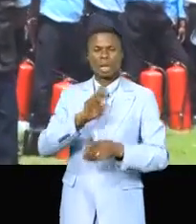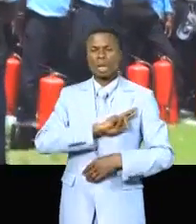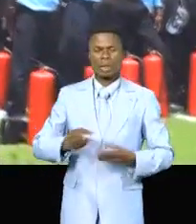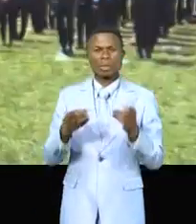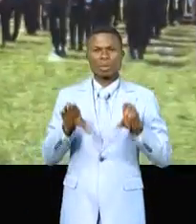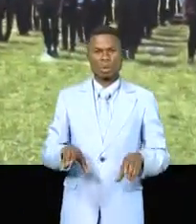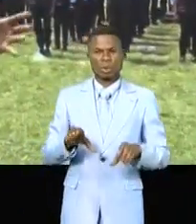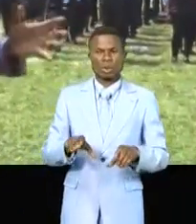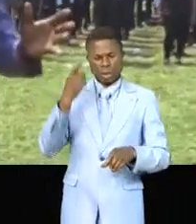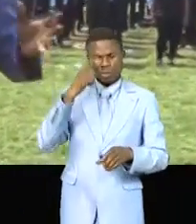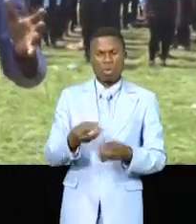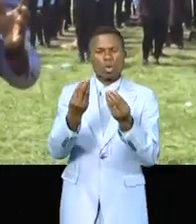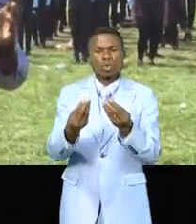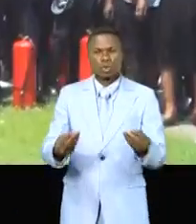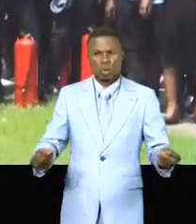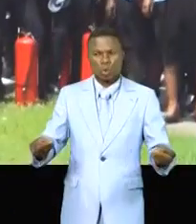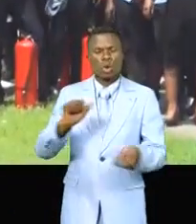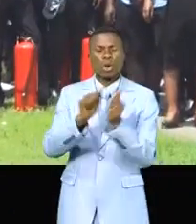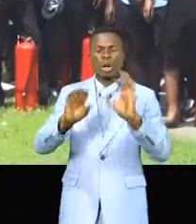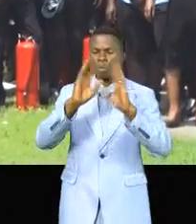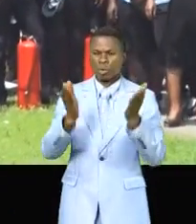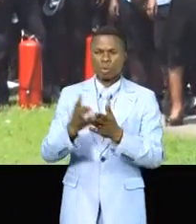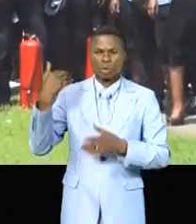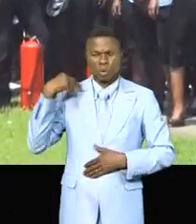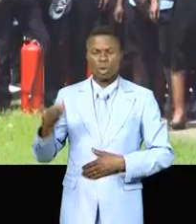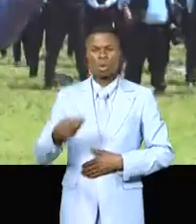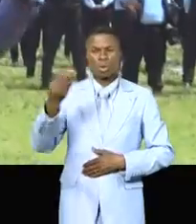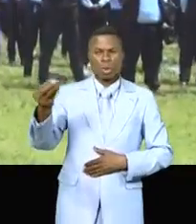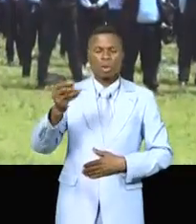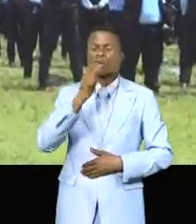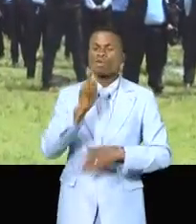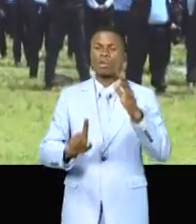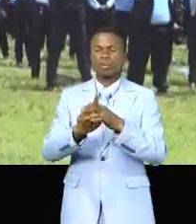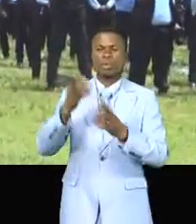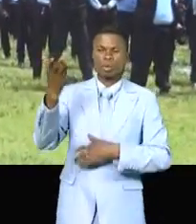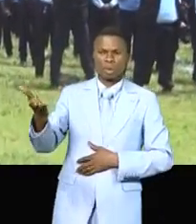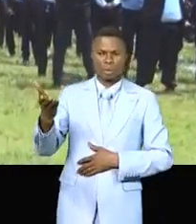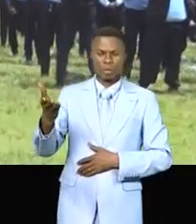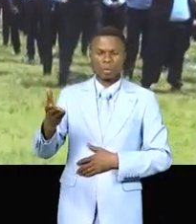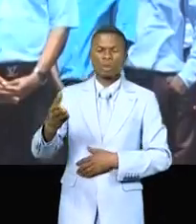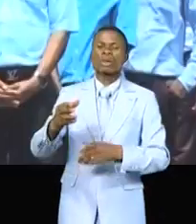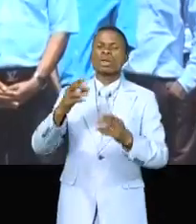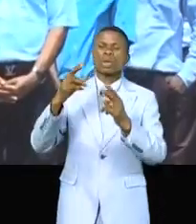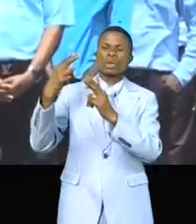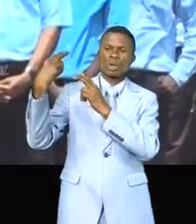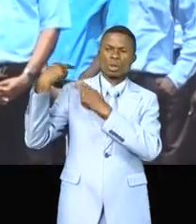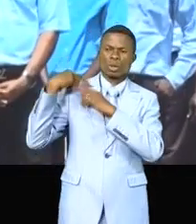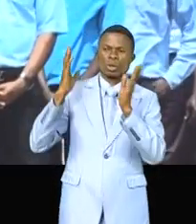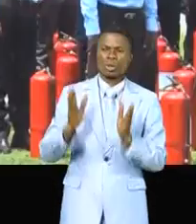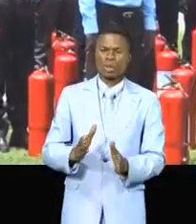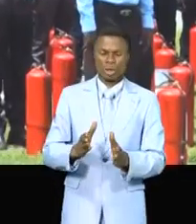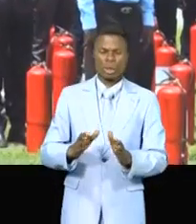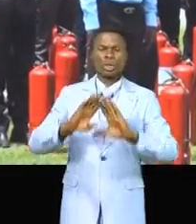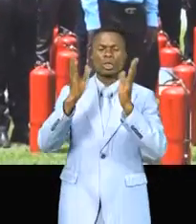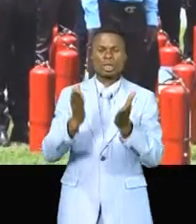Congo pour remédier à tous les cas de retard à chaque fois qu'un incendie se déclare. Le superviseur national des sapeurs-pompiers de la